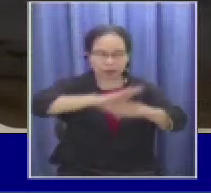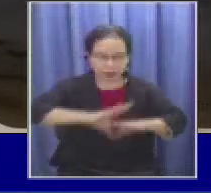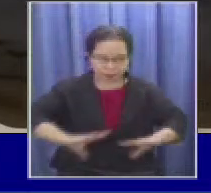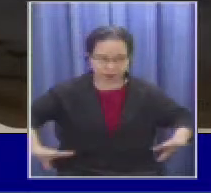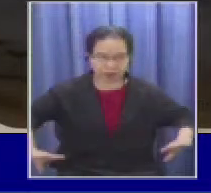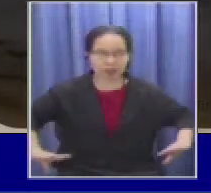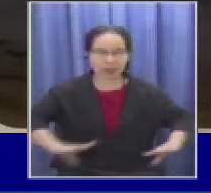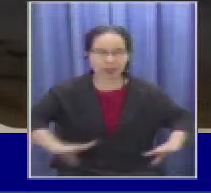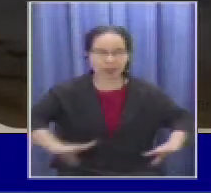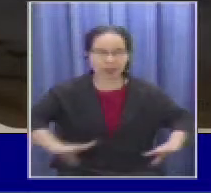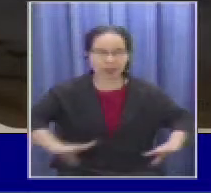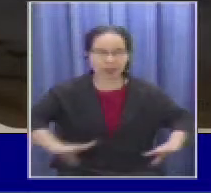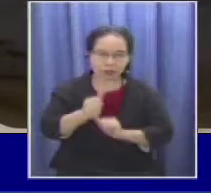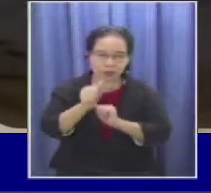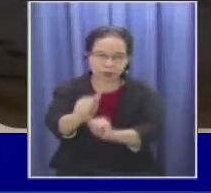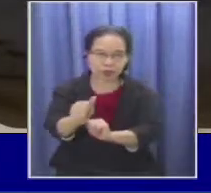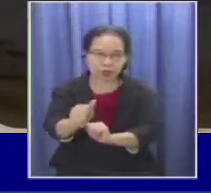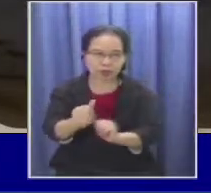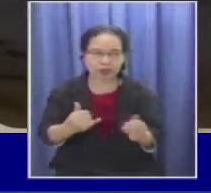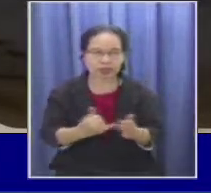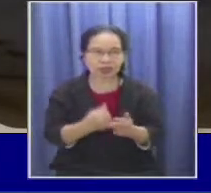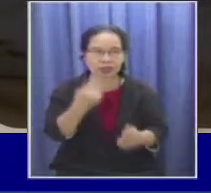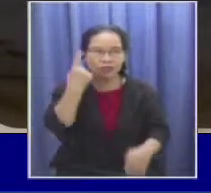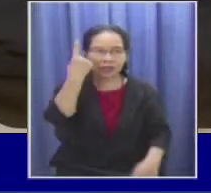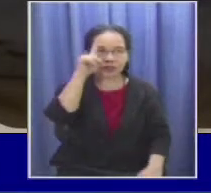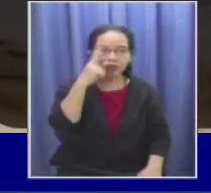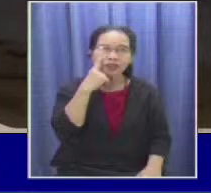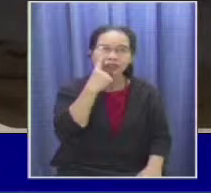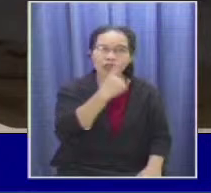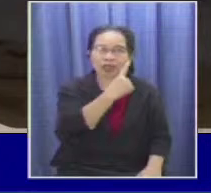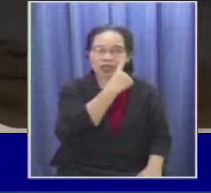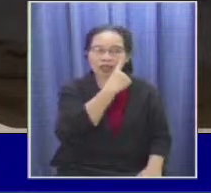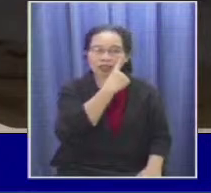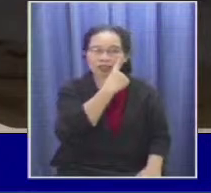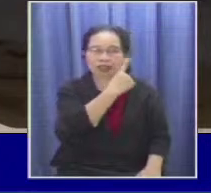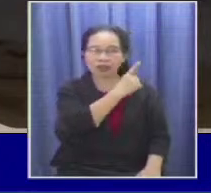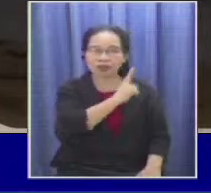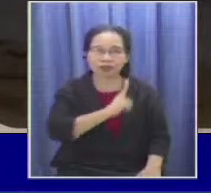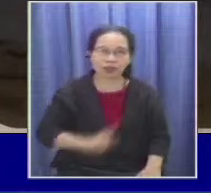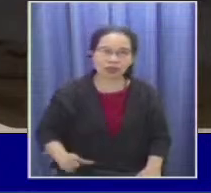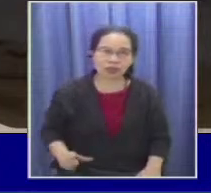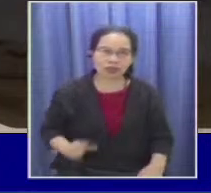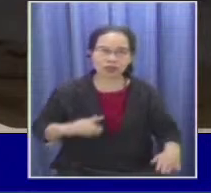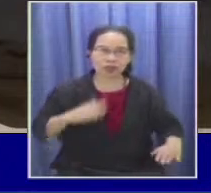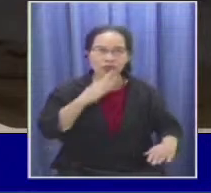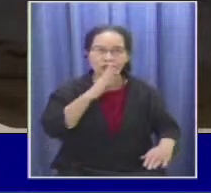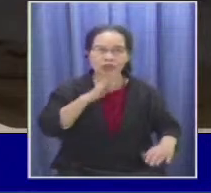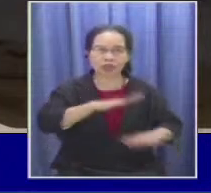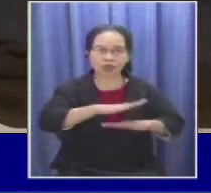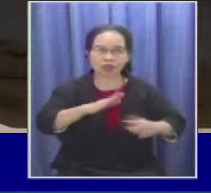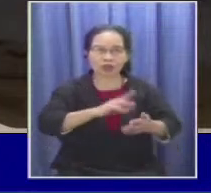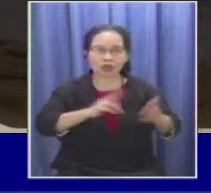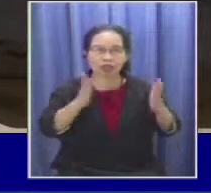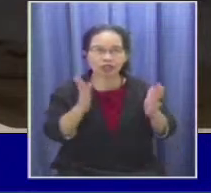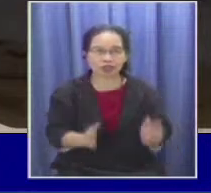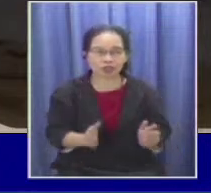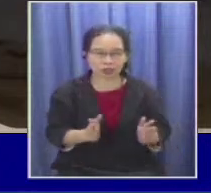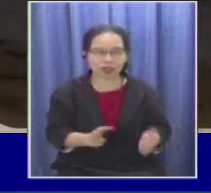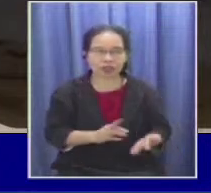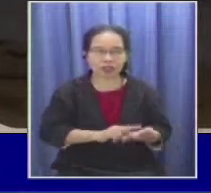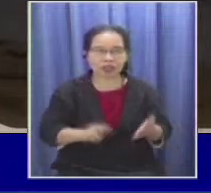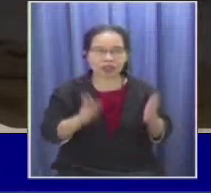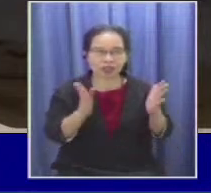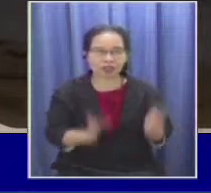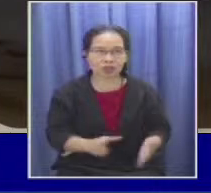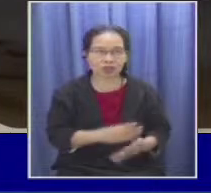every say Awurade ani wo wona wotene so na naso abuye ama